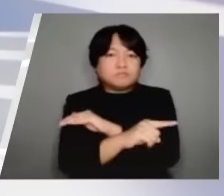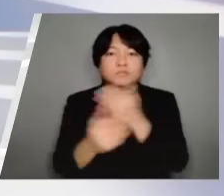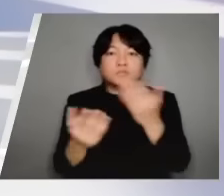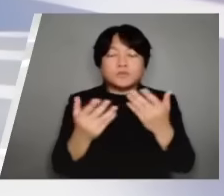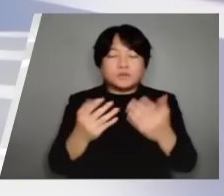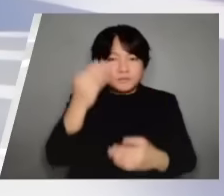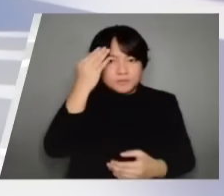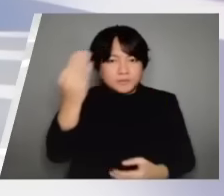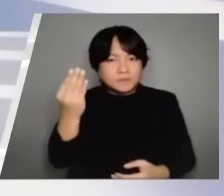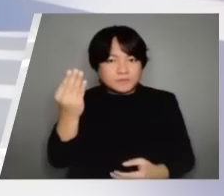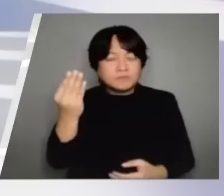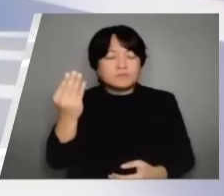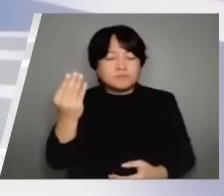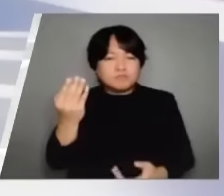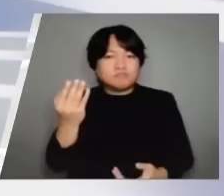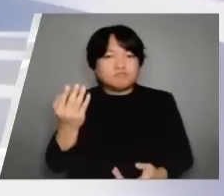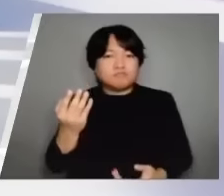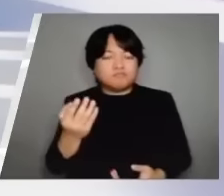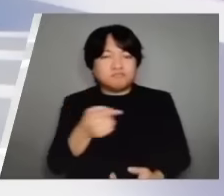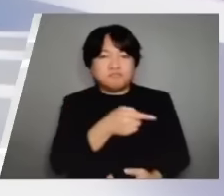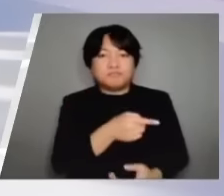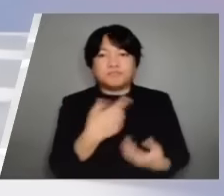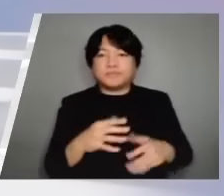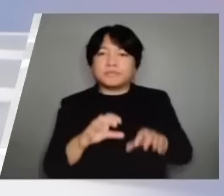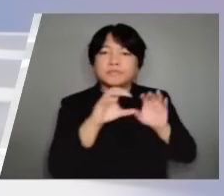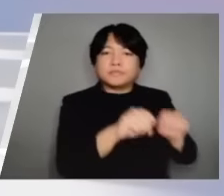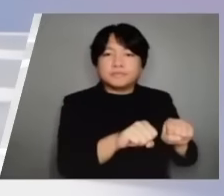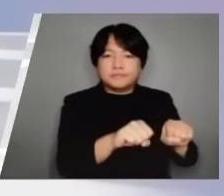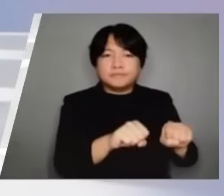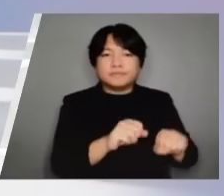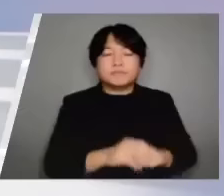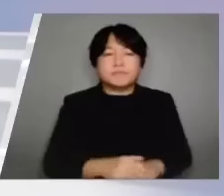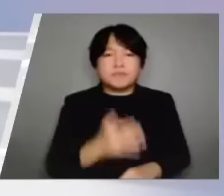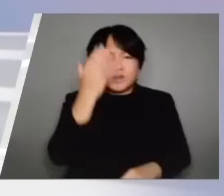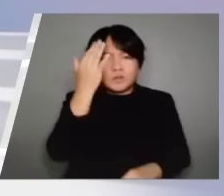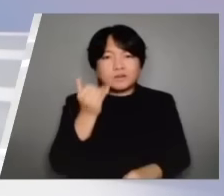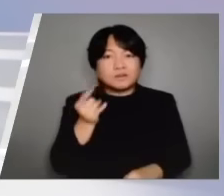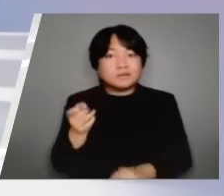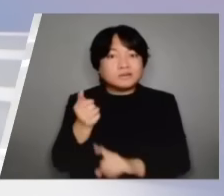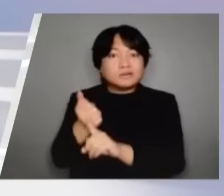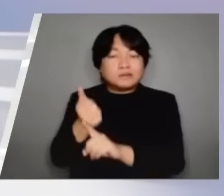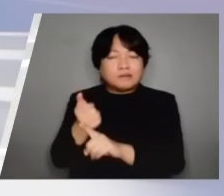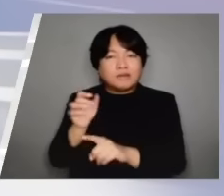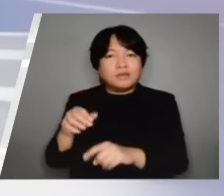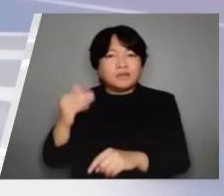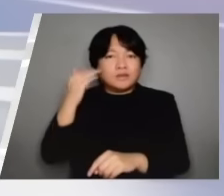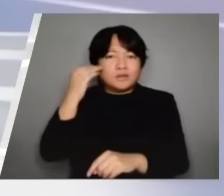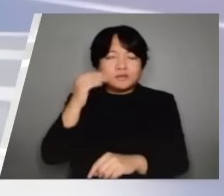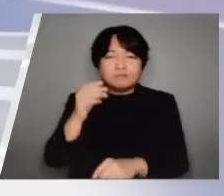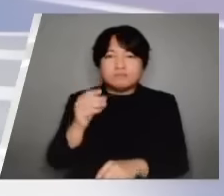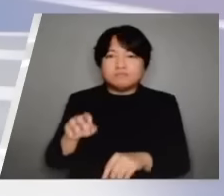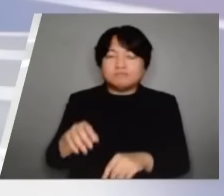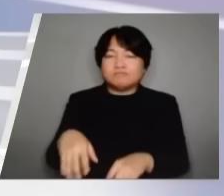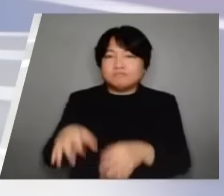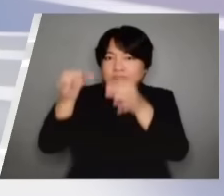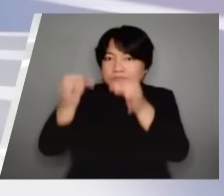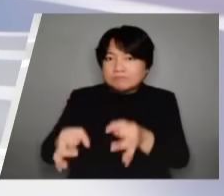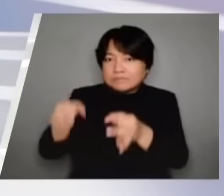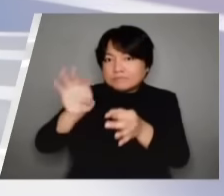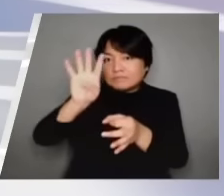imbestigasyon nakalusot sila sa exhaust sa cr ng Zelda matapos lagariin ang metal railing ayon sa pulisya gumamit ng